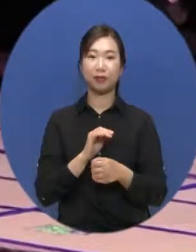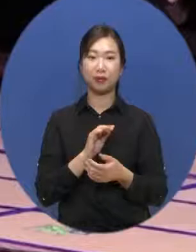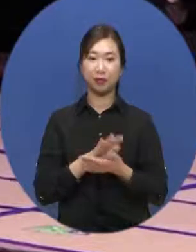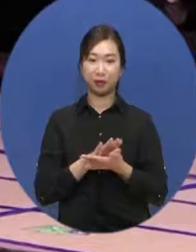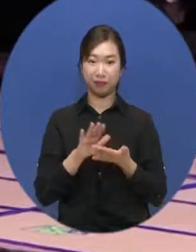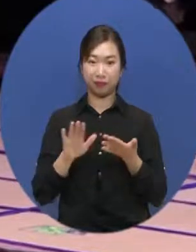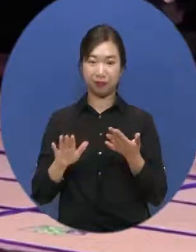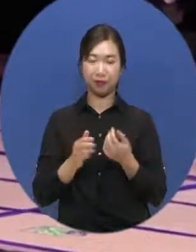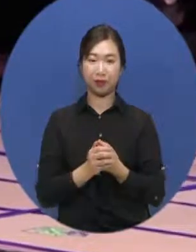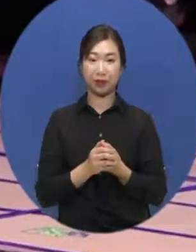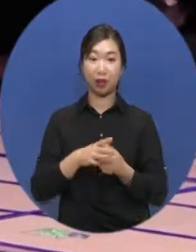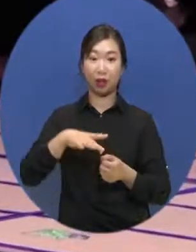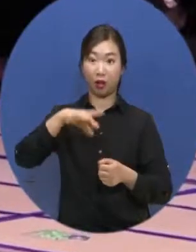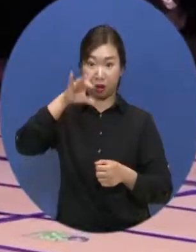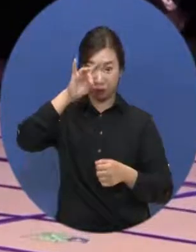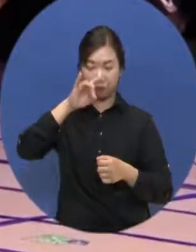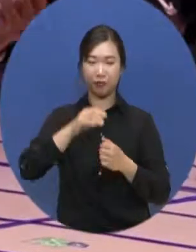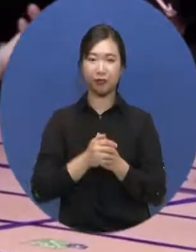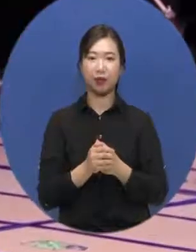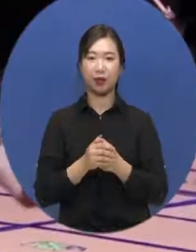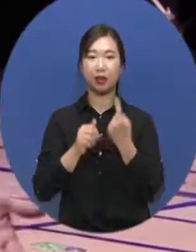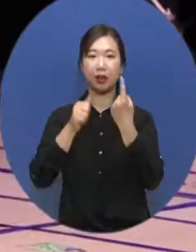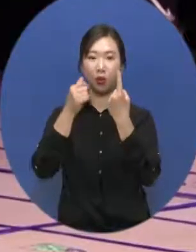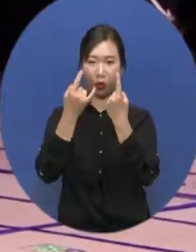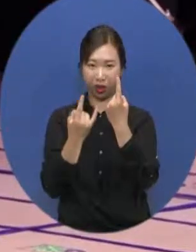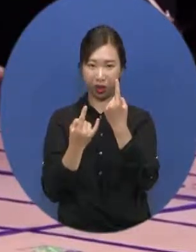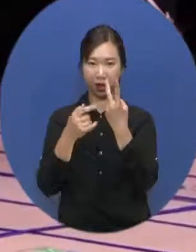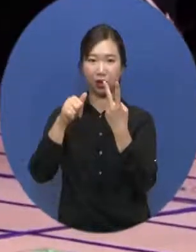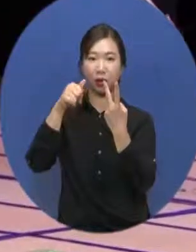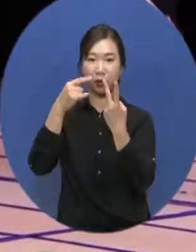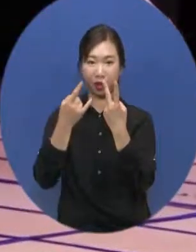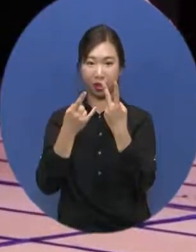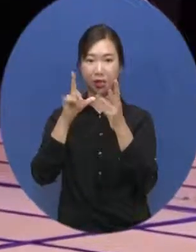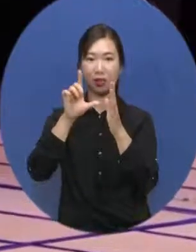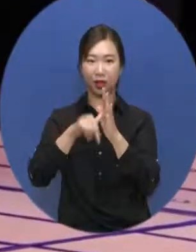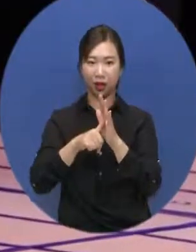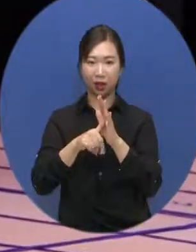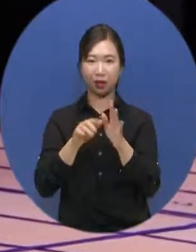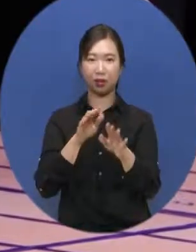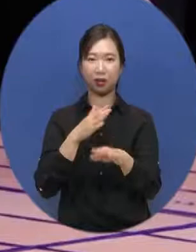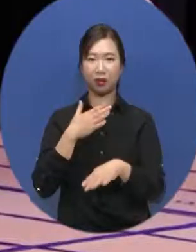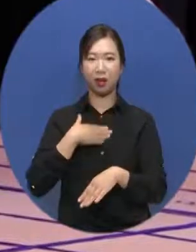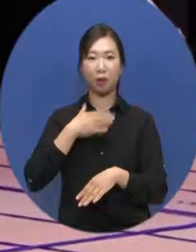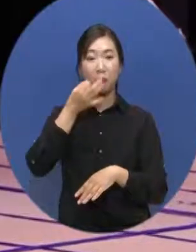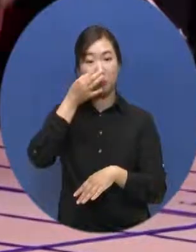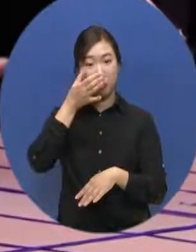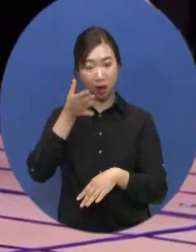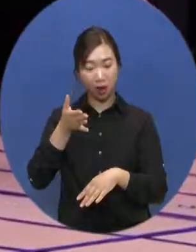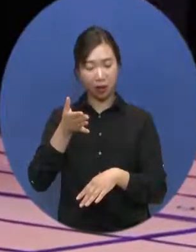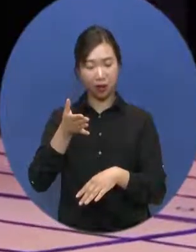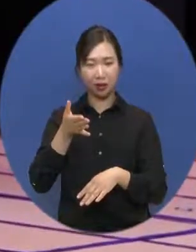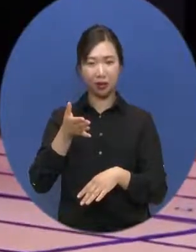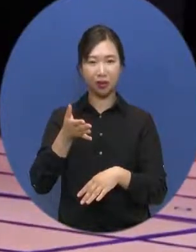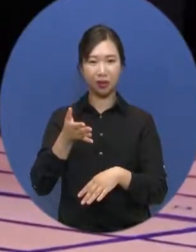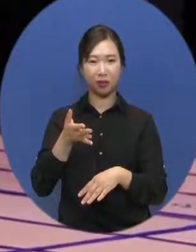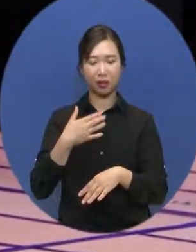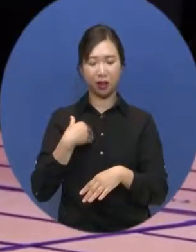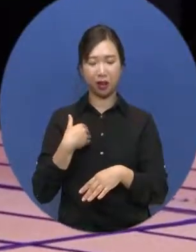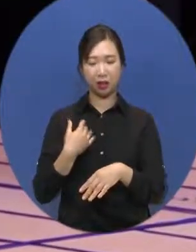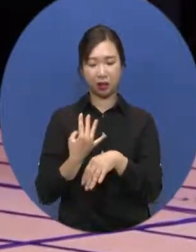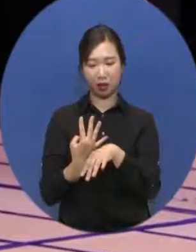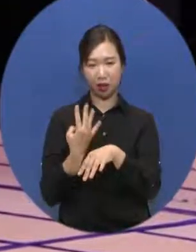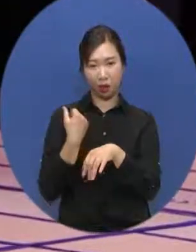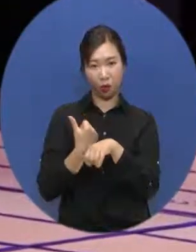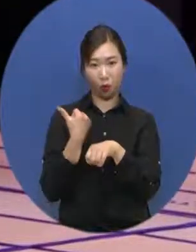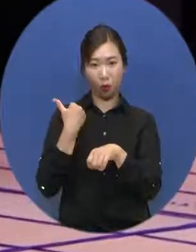맨 처음에 우리가 뭐 1회 때, 2회 때 그건 잘 못 봤습니다. 제가 보고 난 한 뭐 한 4, 5년 전부터 이런 모습을 볼